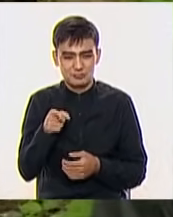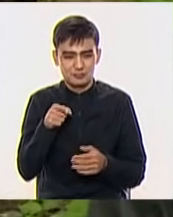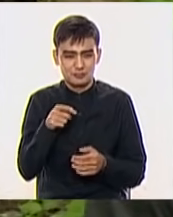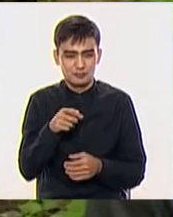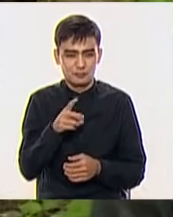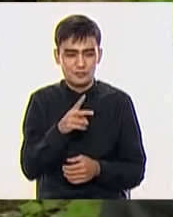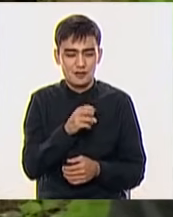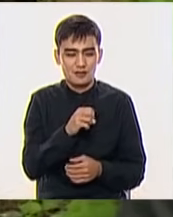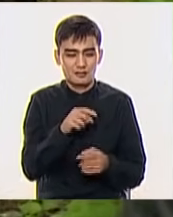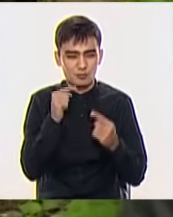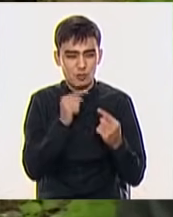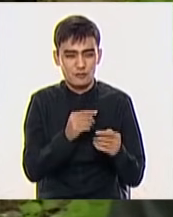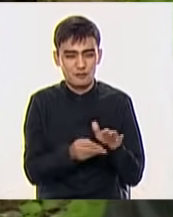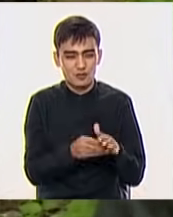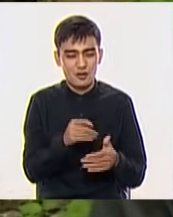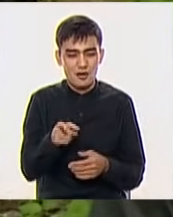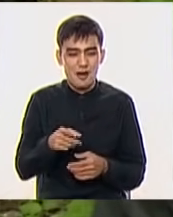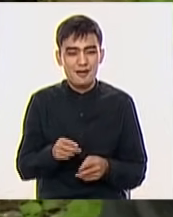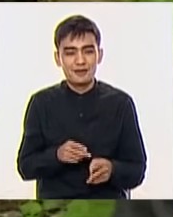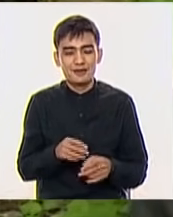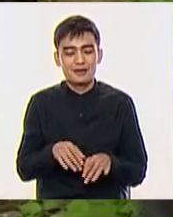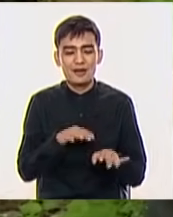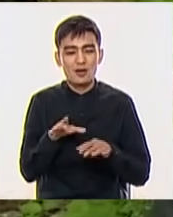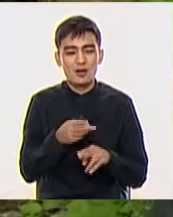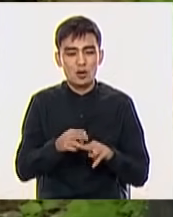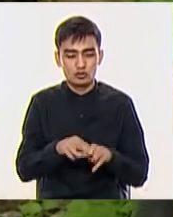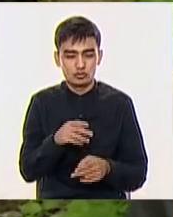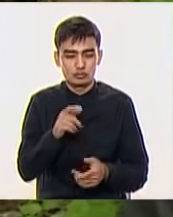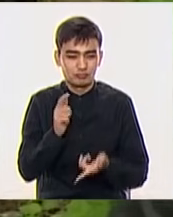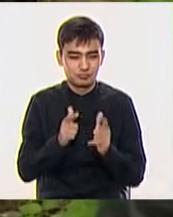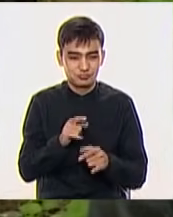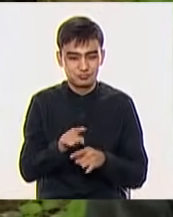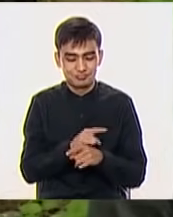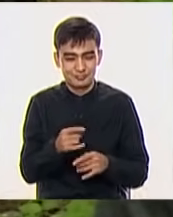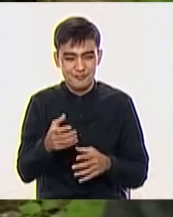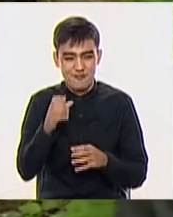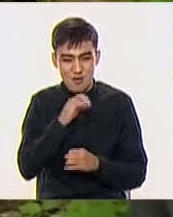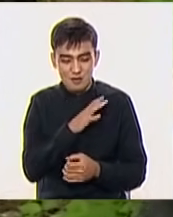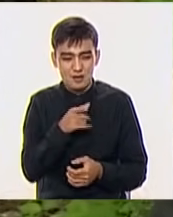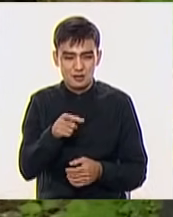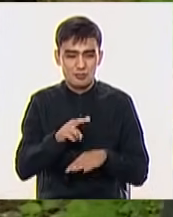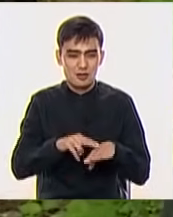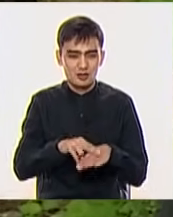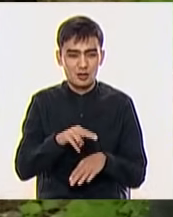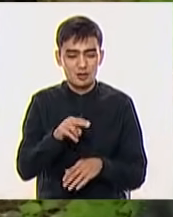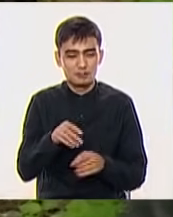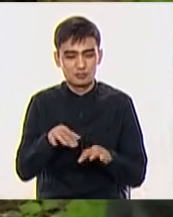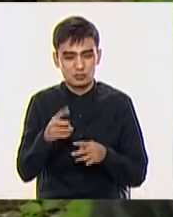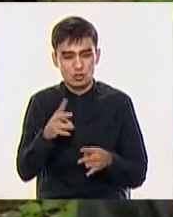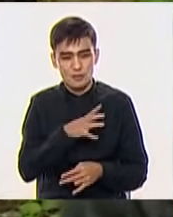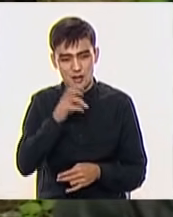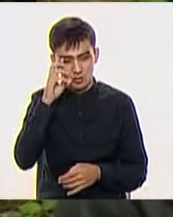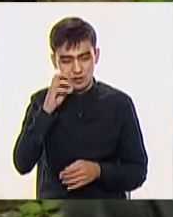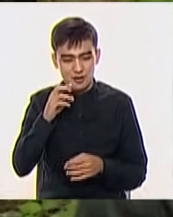служба. Дела, которые чисто мошенничество, это орган внутренних дел, департамент полиции, управление полиции. Там, где нанесен ущерб государству,